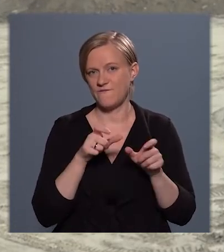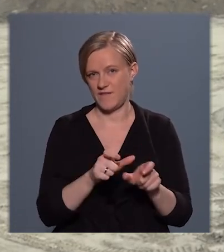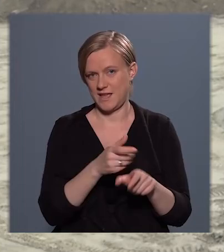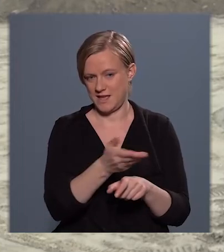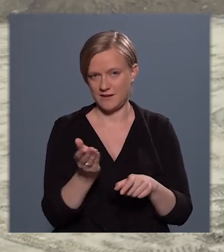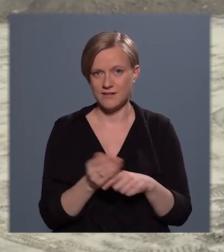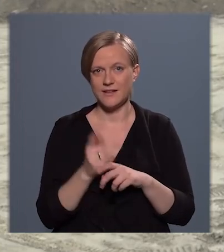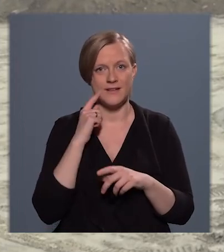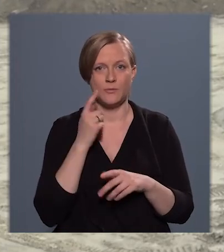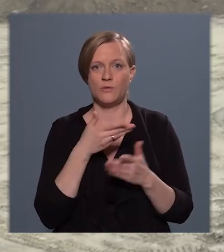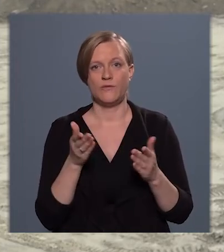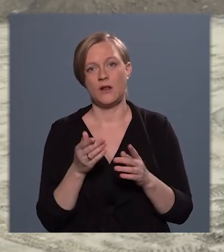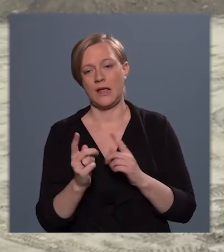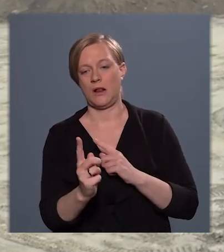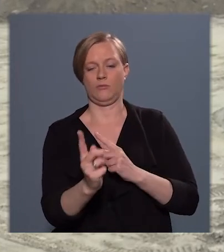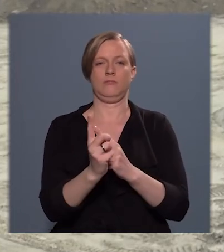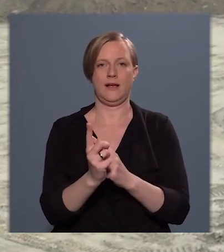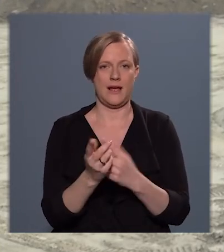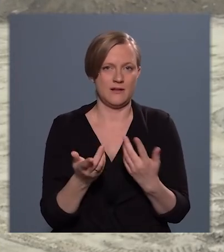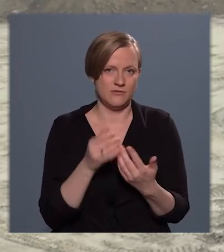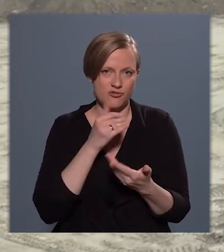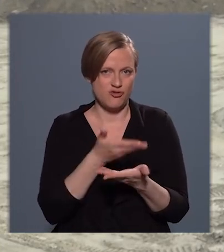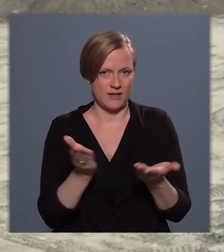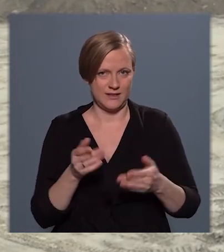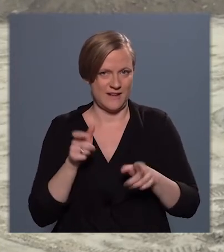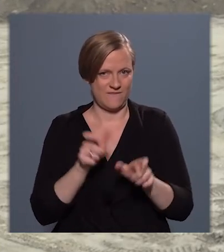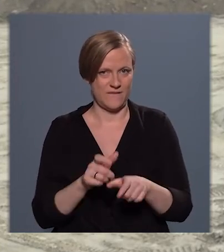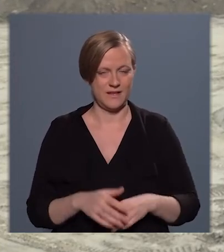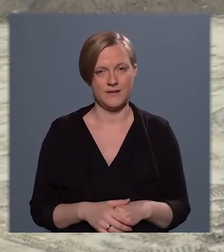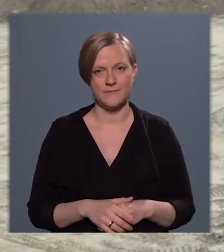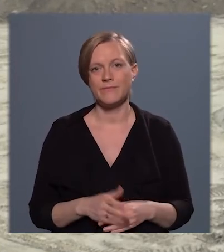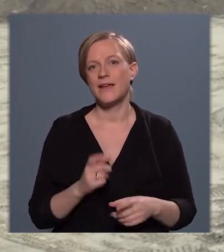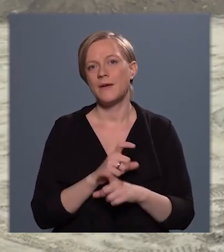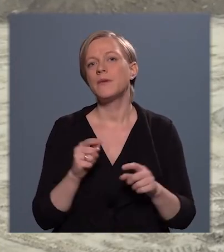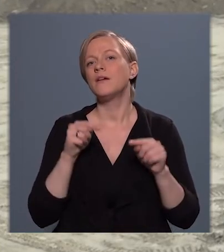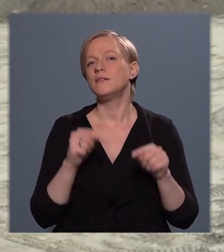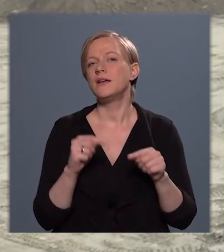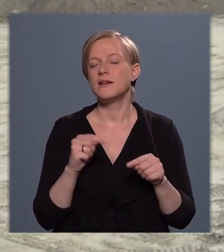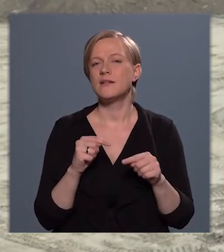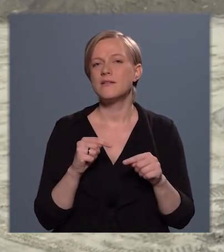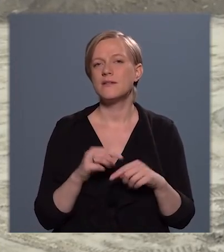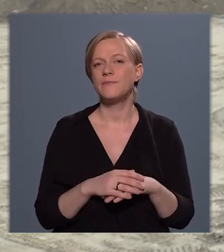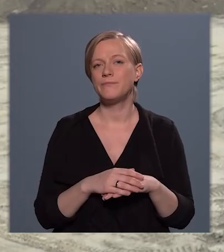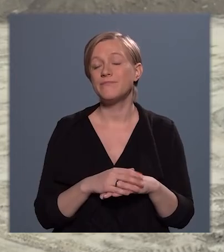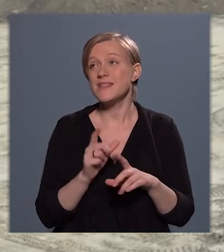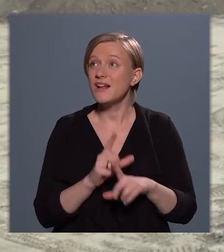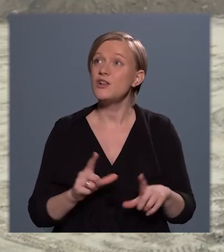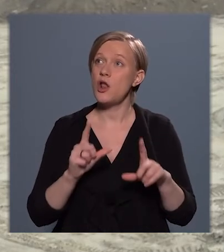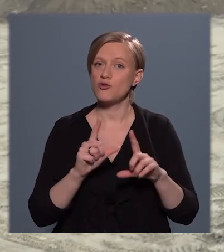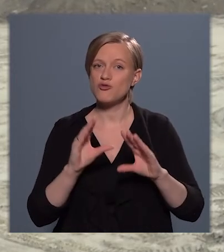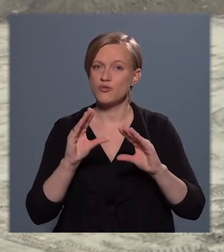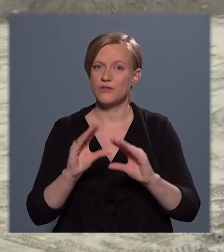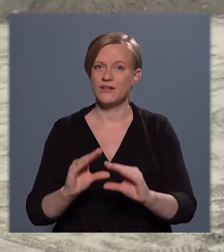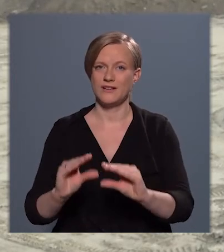nem fut elő valaki előttem behúzza a féket, mert nincs senkinek. Ezért ez egy ilyen, ezen lassulni lehet. Tehát mondjuk